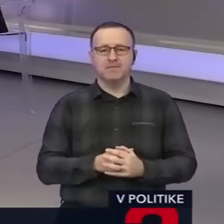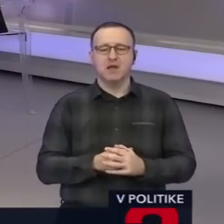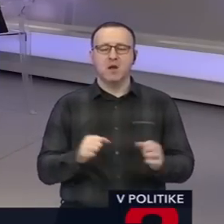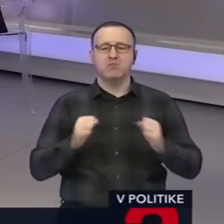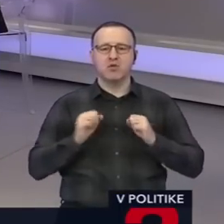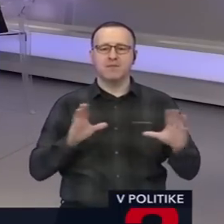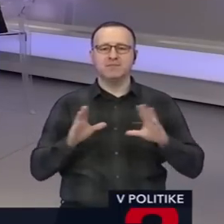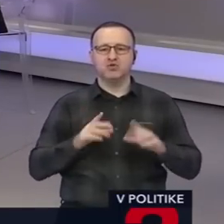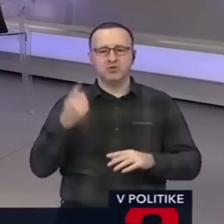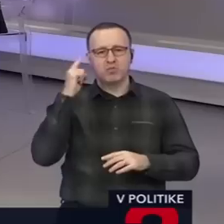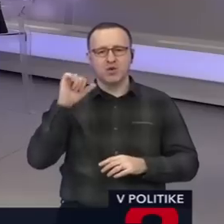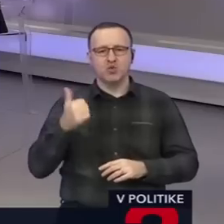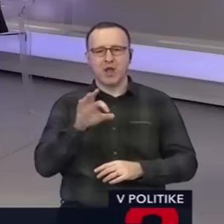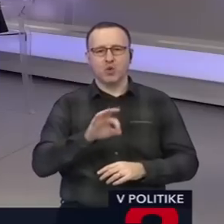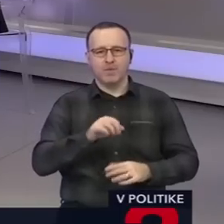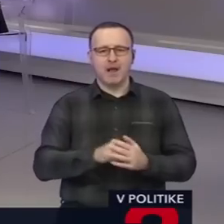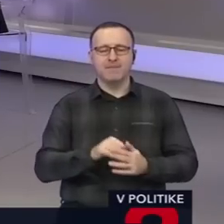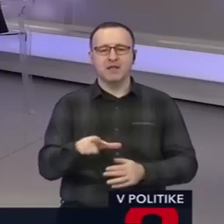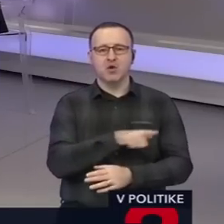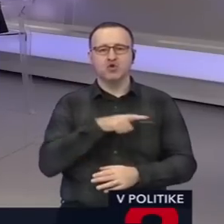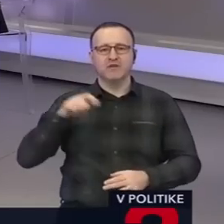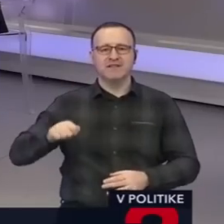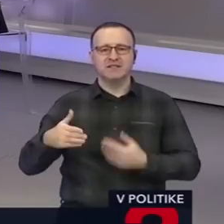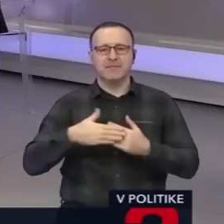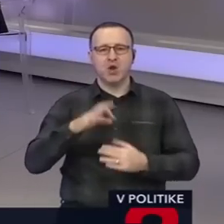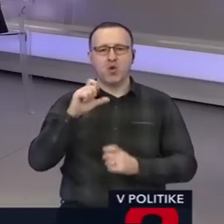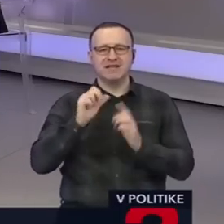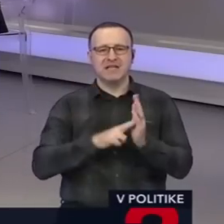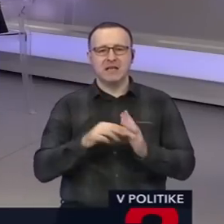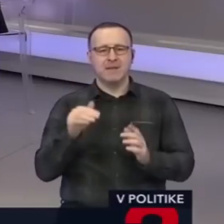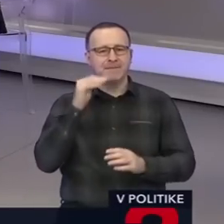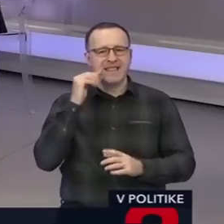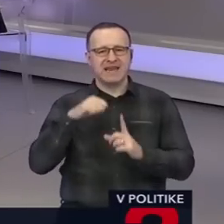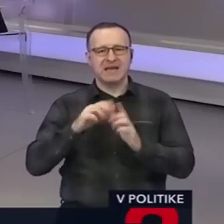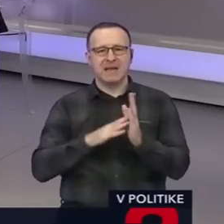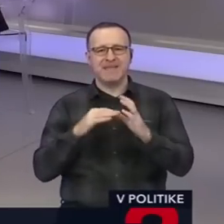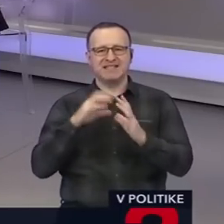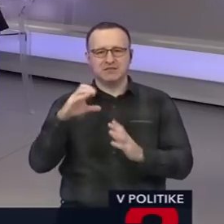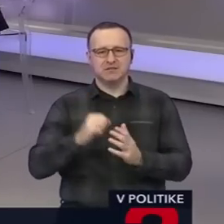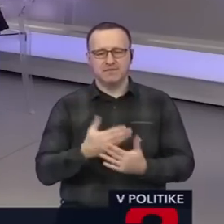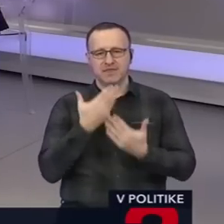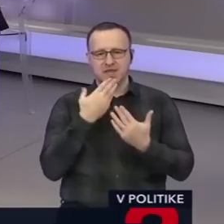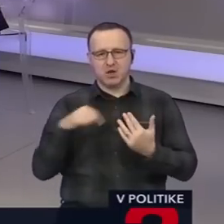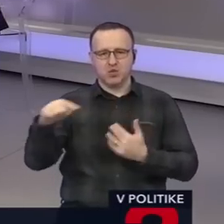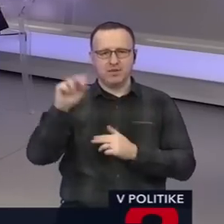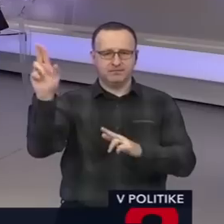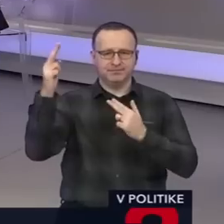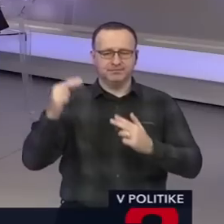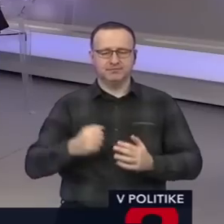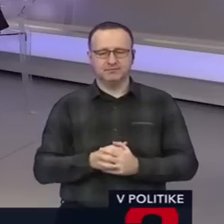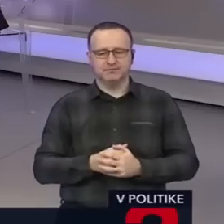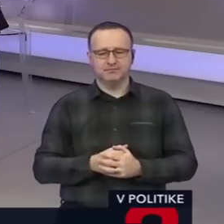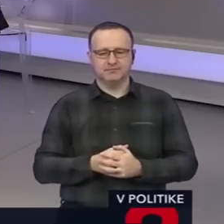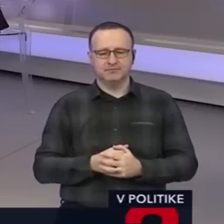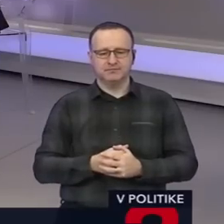brannobezpečnostný expert Juraj Krupa a dlhoročný veľvyslanec pri OSN Peter Kmec. Páni, ďakujem veľmi pekne. Ďakujeme za pozvanie. Ďakujeme za pozvanie. Ale